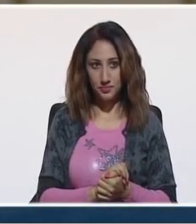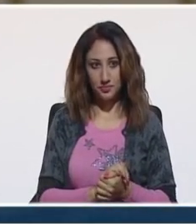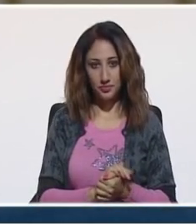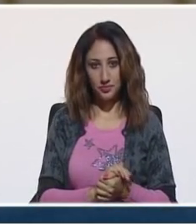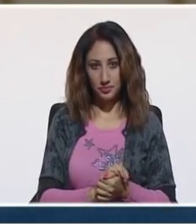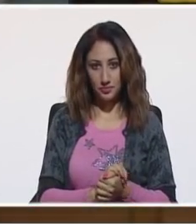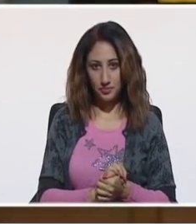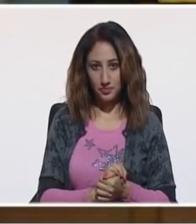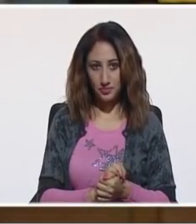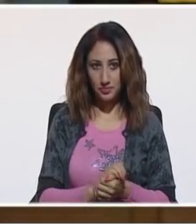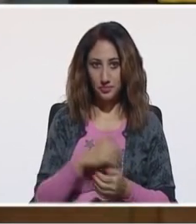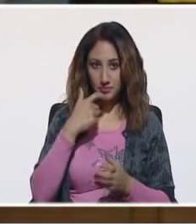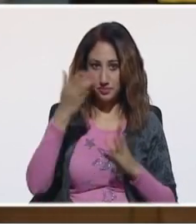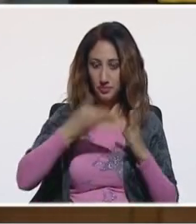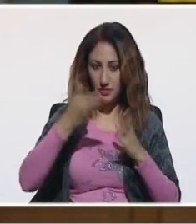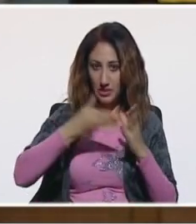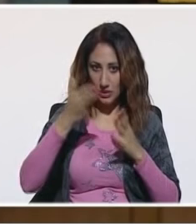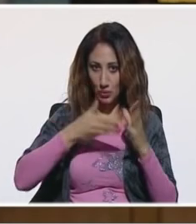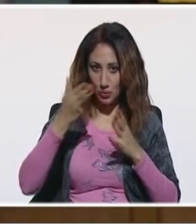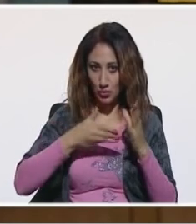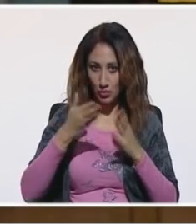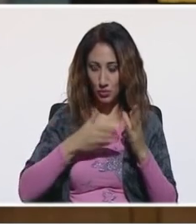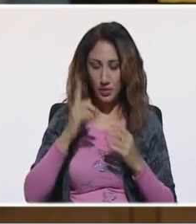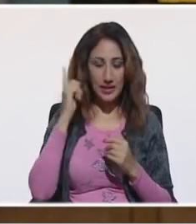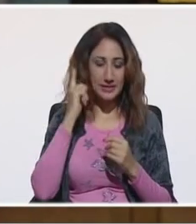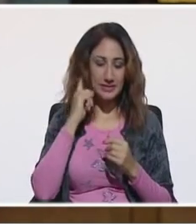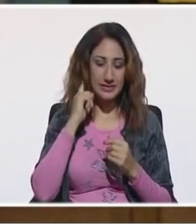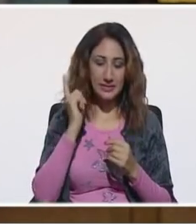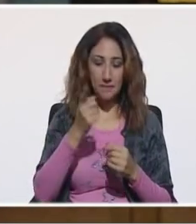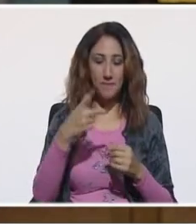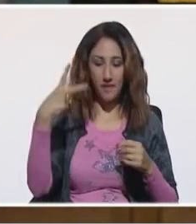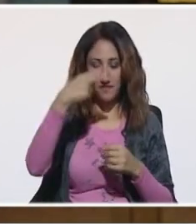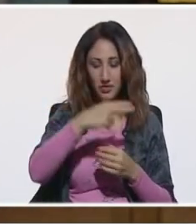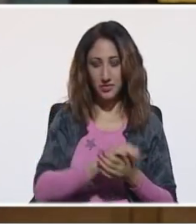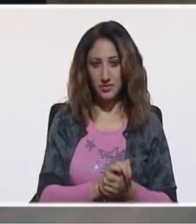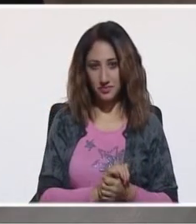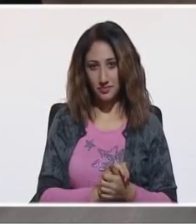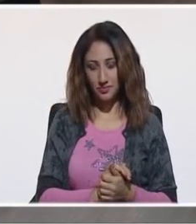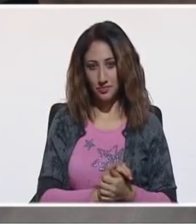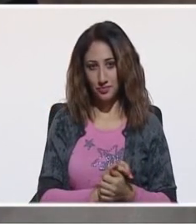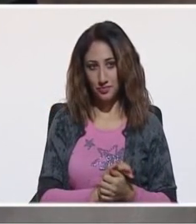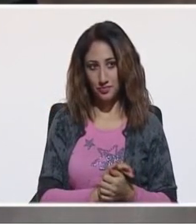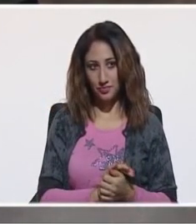ولا ايه؟ اصبري اصبري، هنسمع نوها وبعدين نطلع الفصل. يلا.